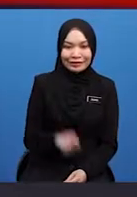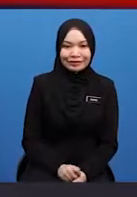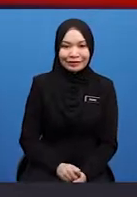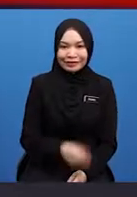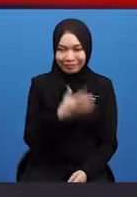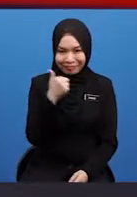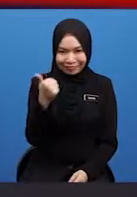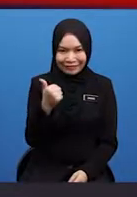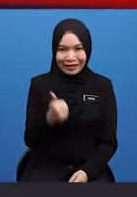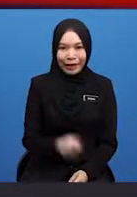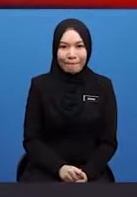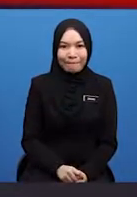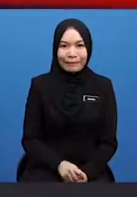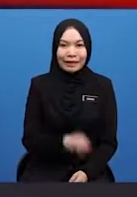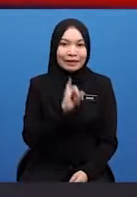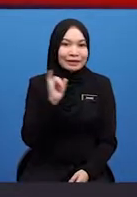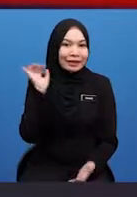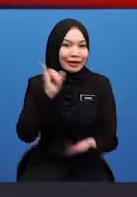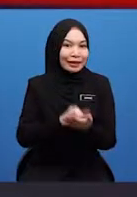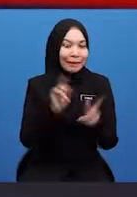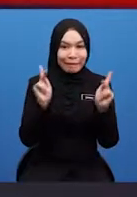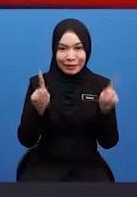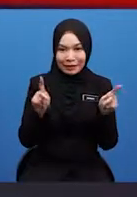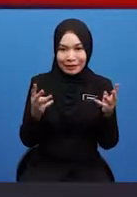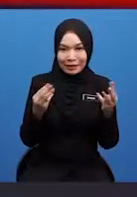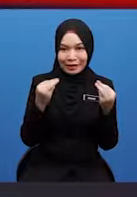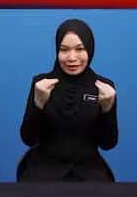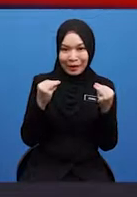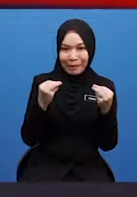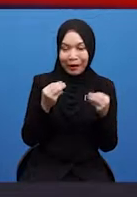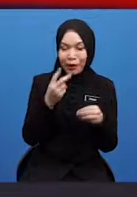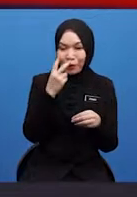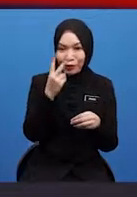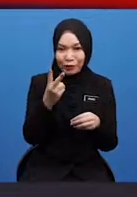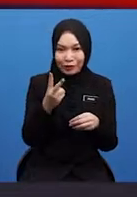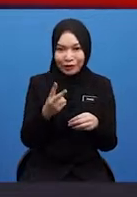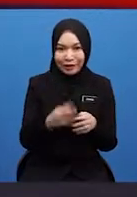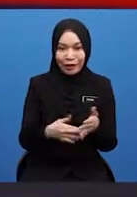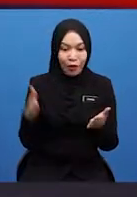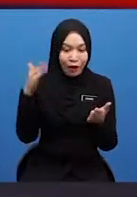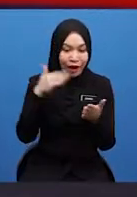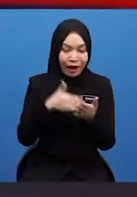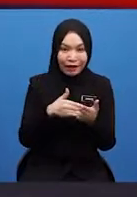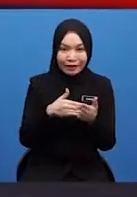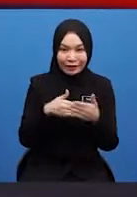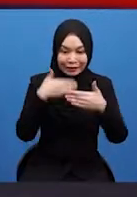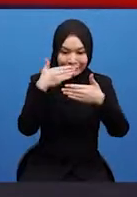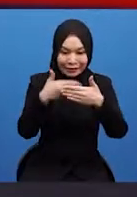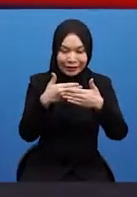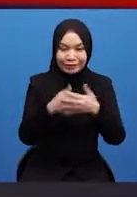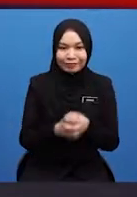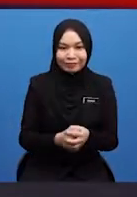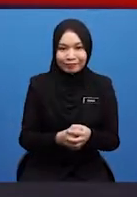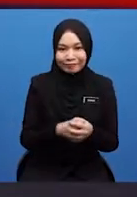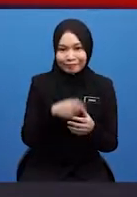Baiklah, pasti terdapat pelajar yang ingin melihat lebih dekat penggunaan teknik elips dalam